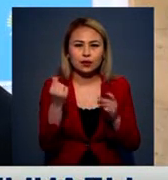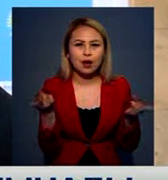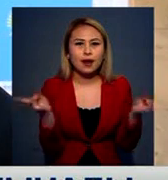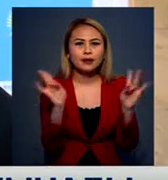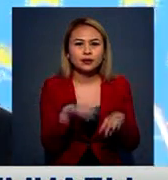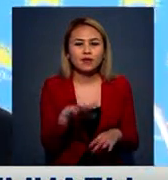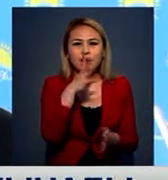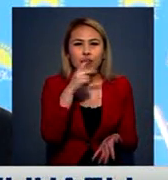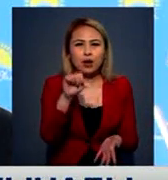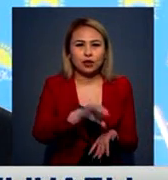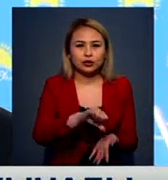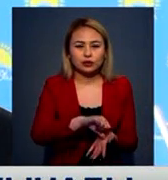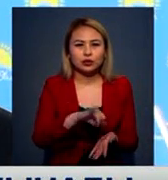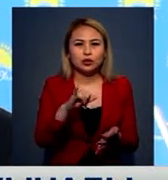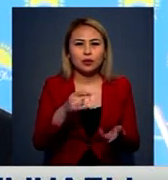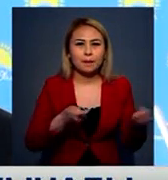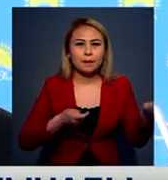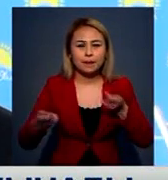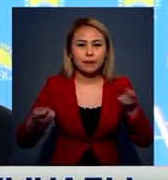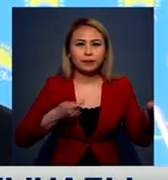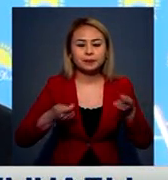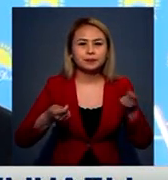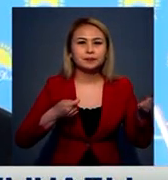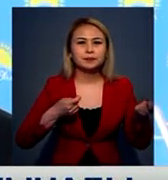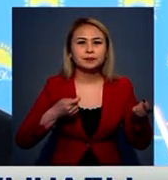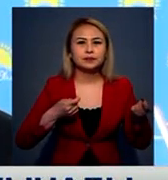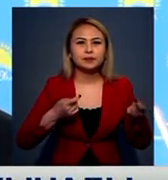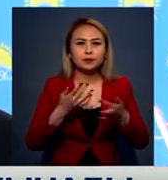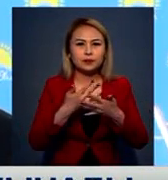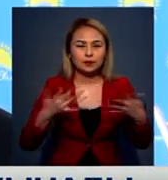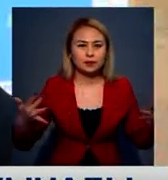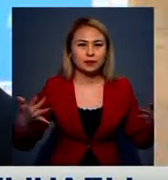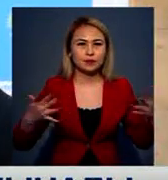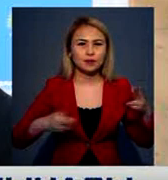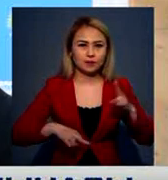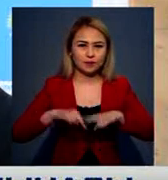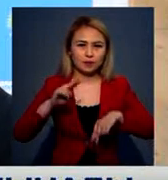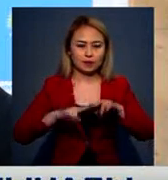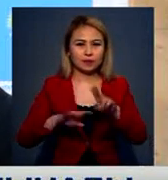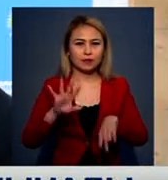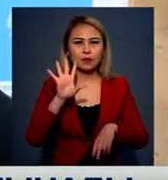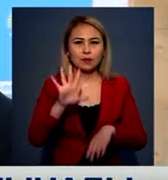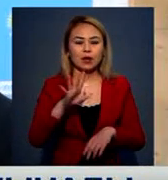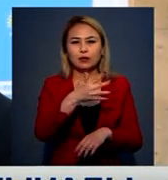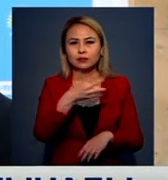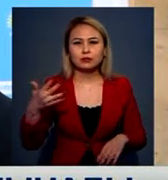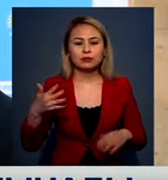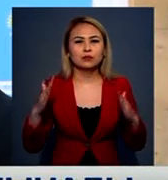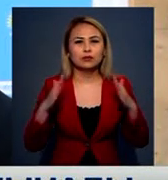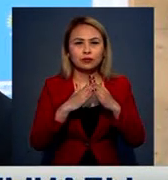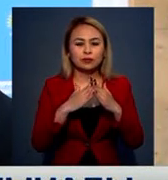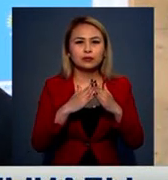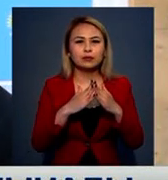өтінімдер қарастырылып жатыр. Тұрғын үй басқармасы өздері мынау нұрлер бағдарламасымен салынған 5 көп қабатты 246